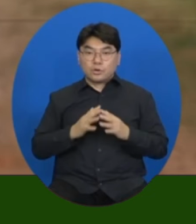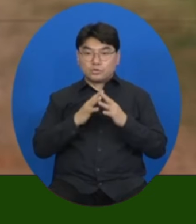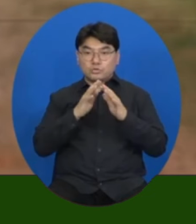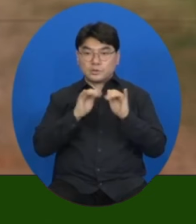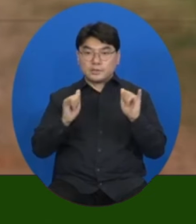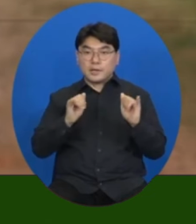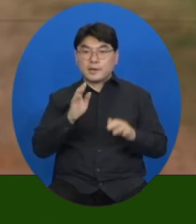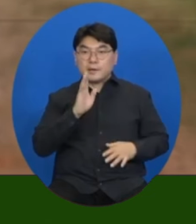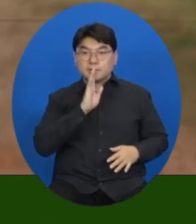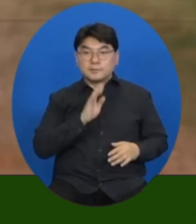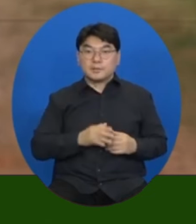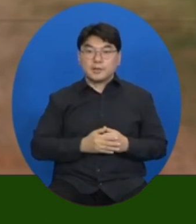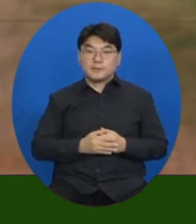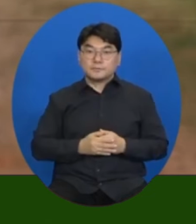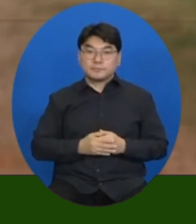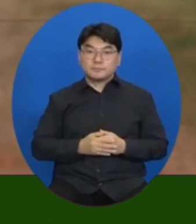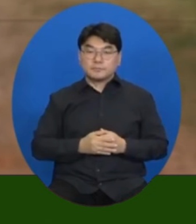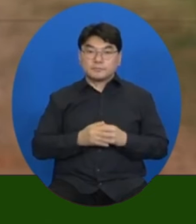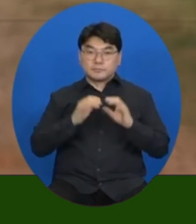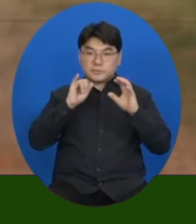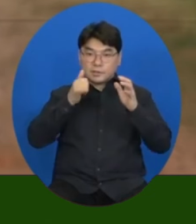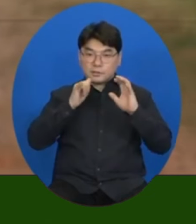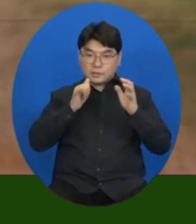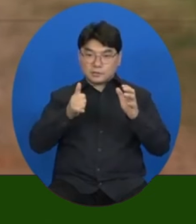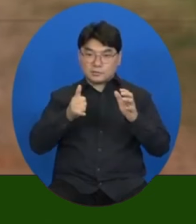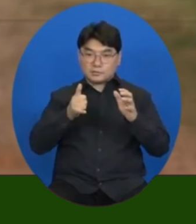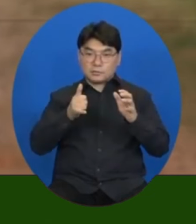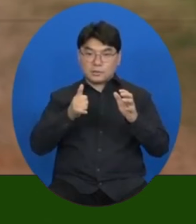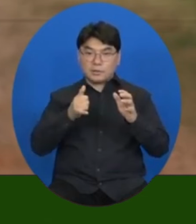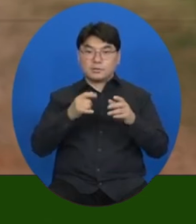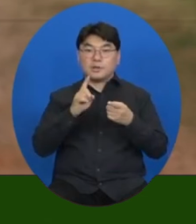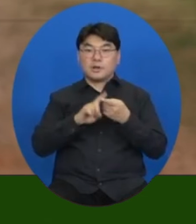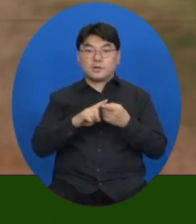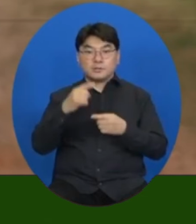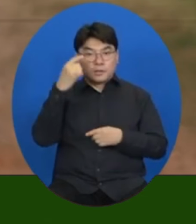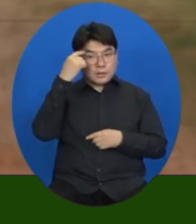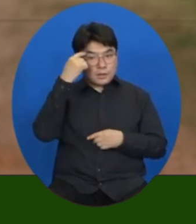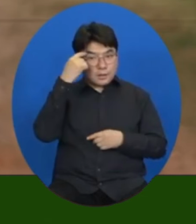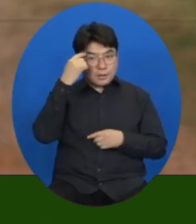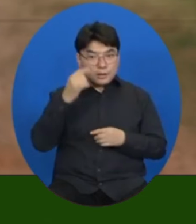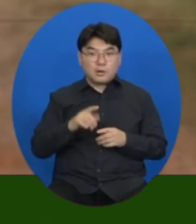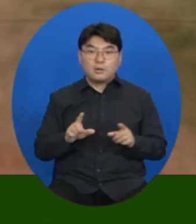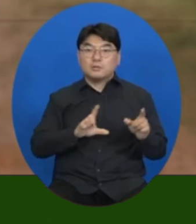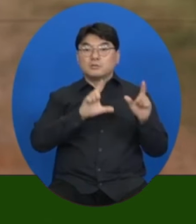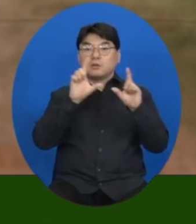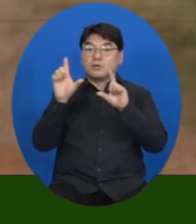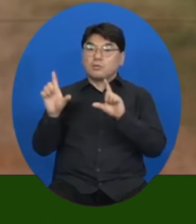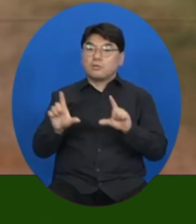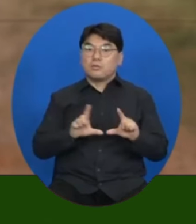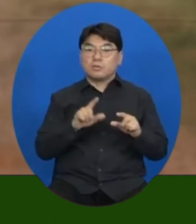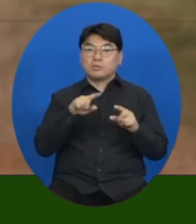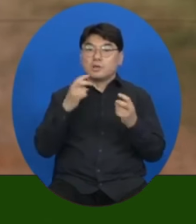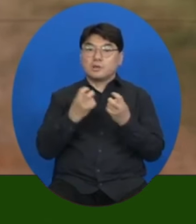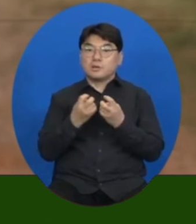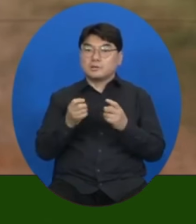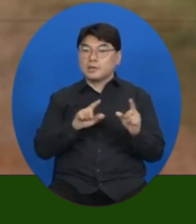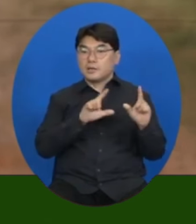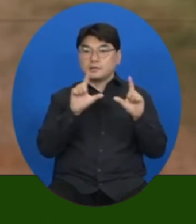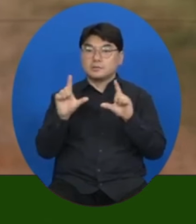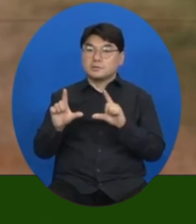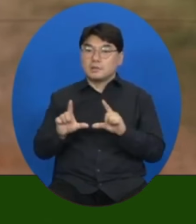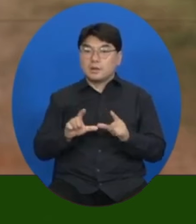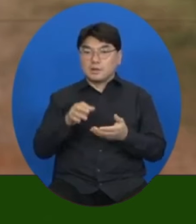건축자이 세상은 어떤 곳이라고 하는 세계관이 있고 또한 앞으로 인생을 내가 어떻게 살아가야 한다라고 하는 나름대로